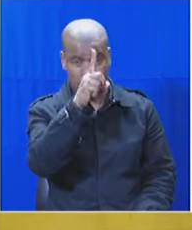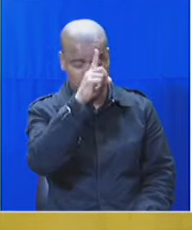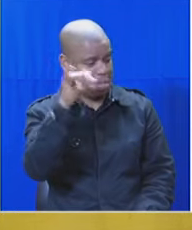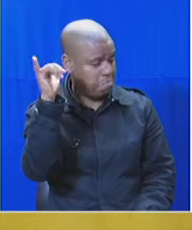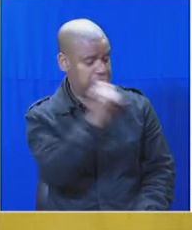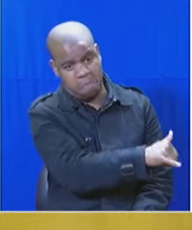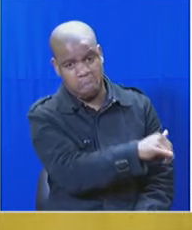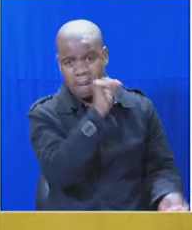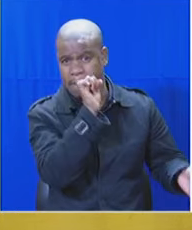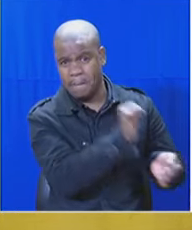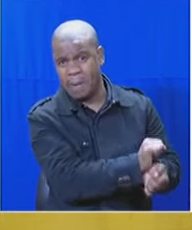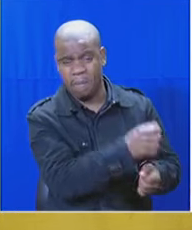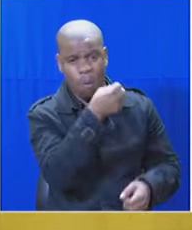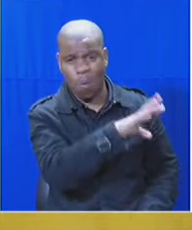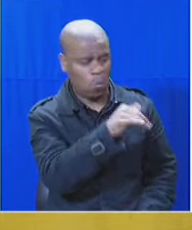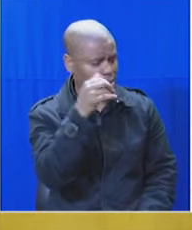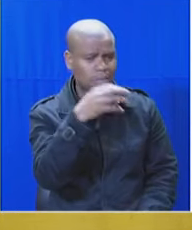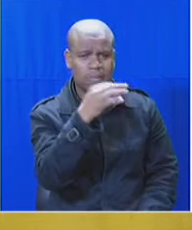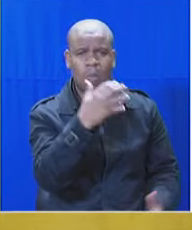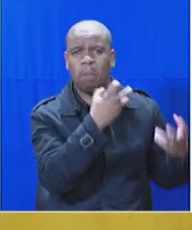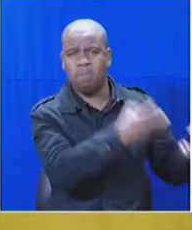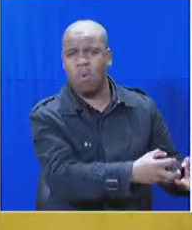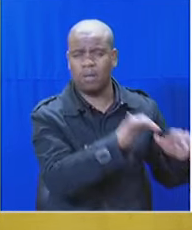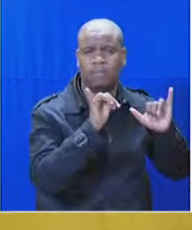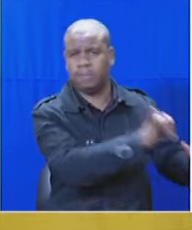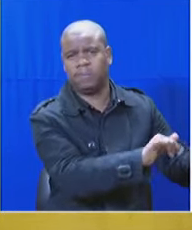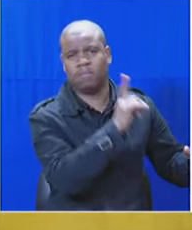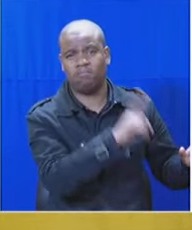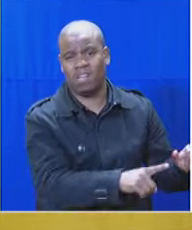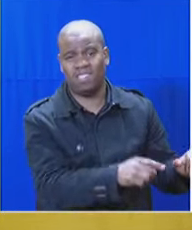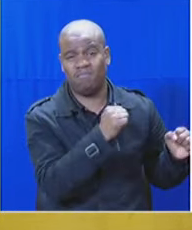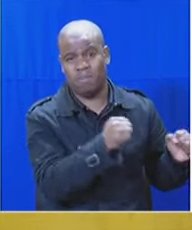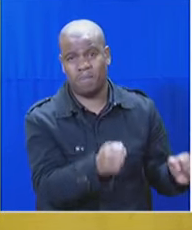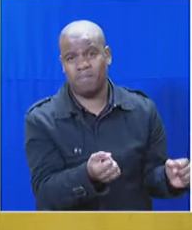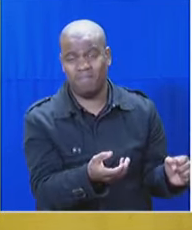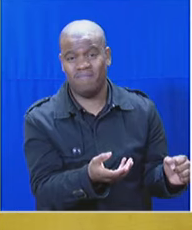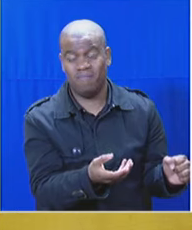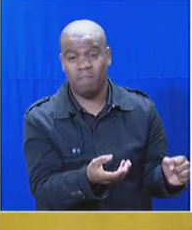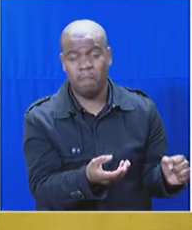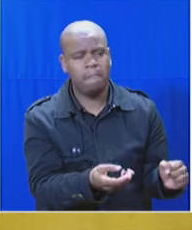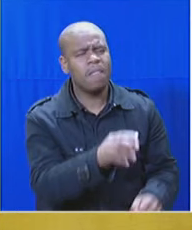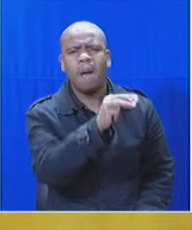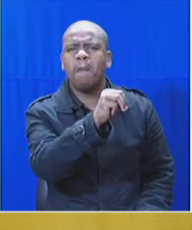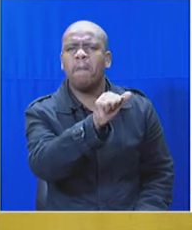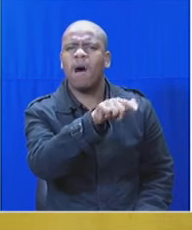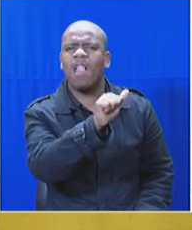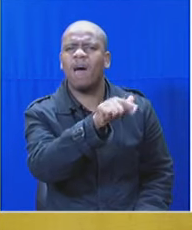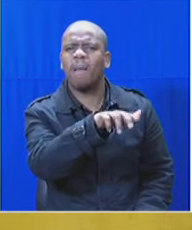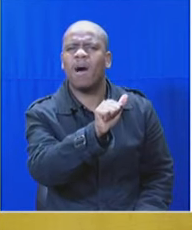eninzi. Imalamala iyabahlupha. Uyazi into ebahlupha imalamala? Oko sithenge